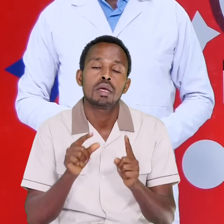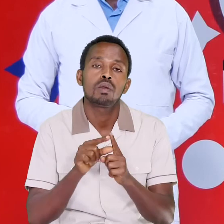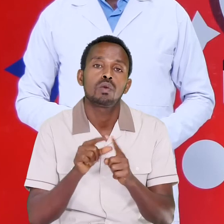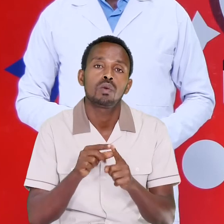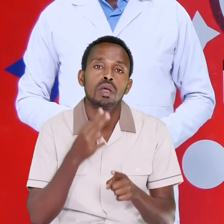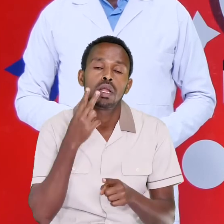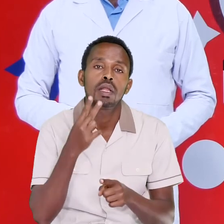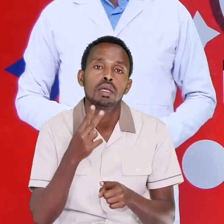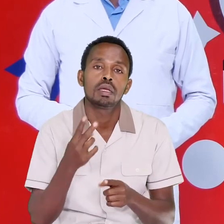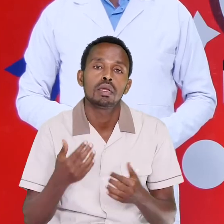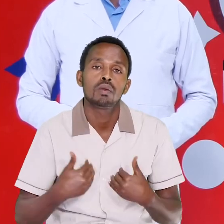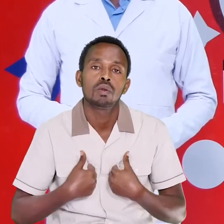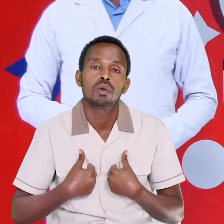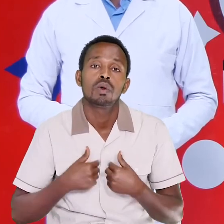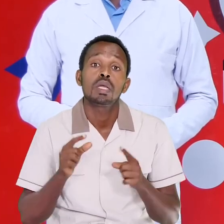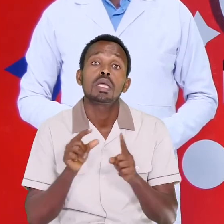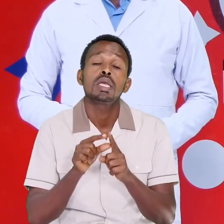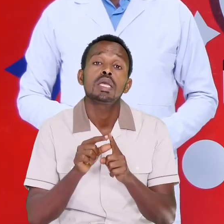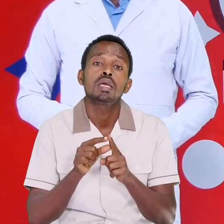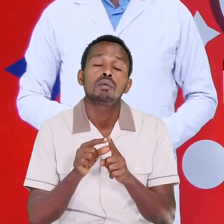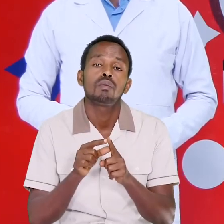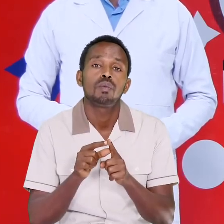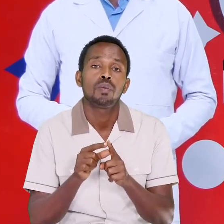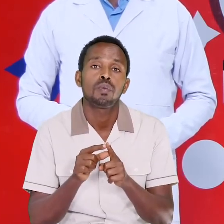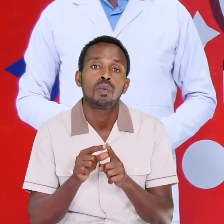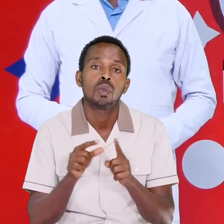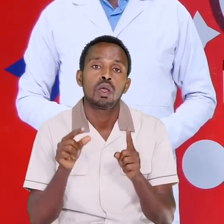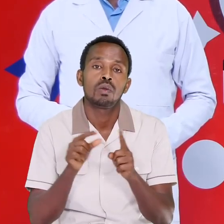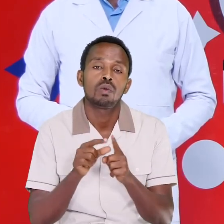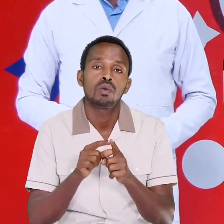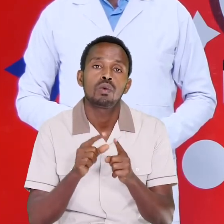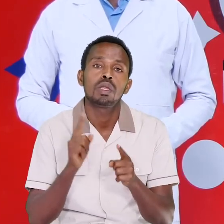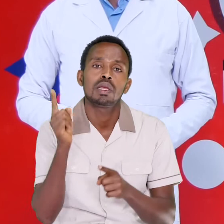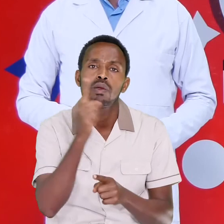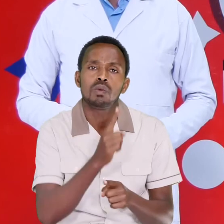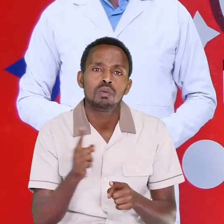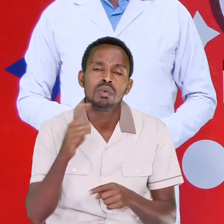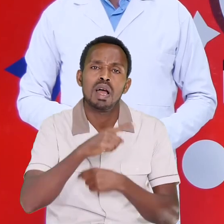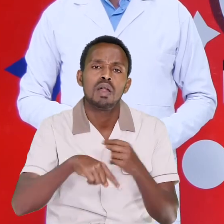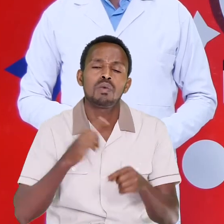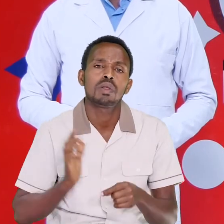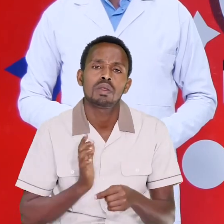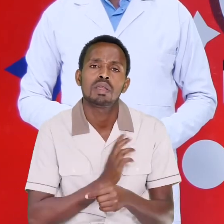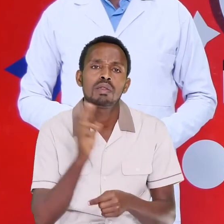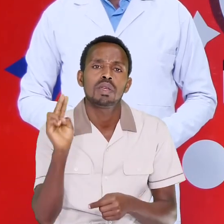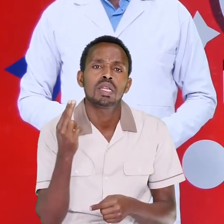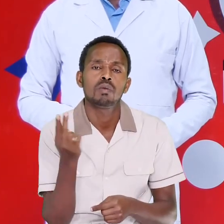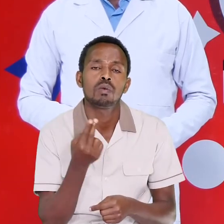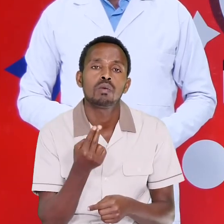jirra. Hiika jechaa jechuun jenne jechoota guyyuudhaan naannoo keenyatti itti